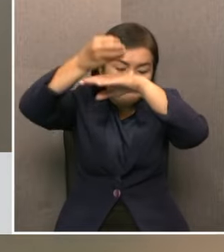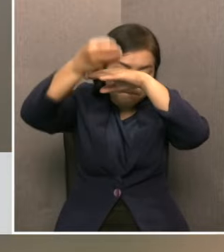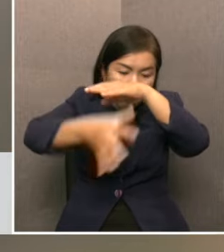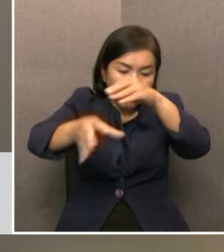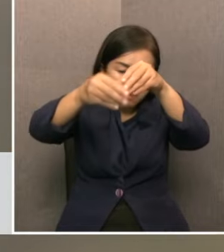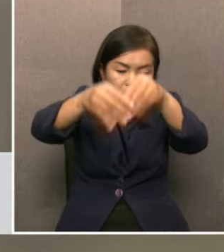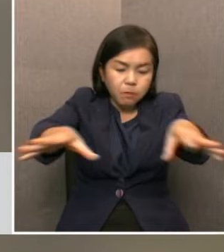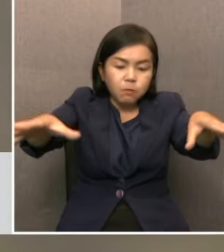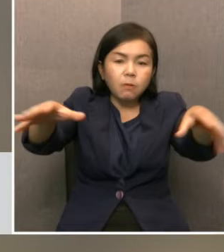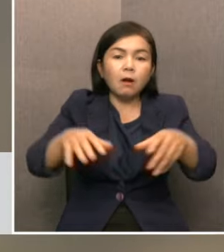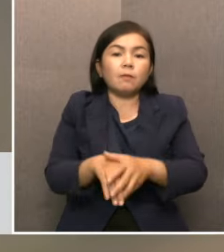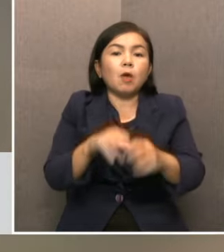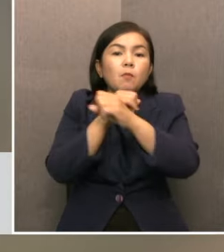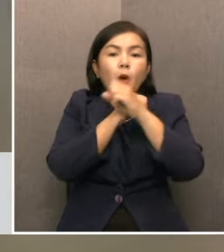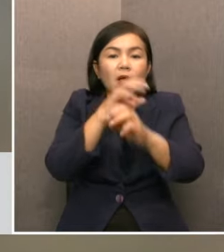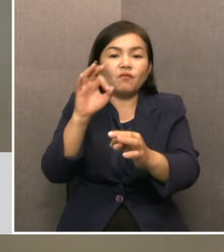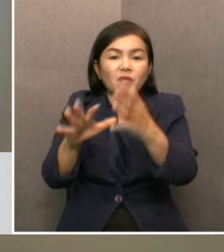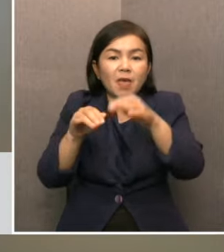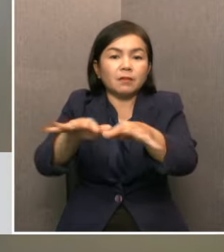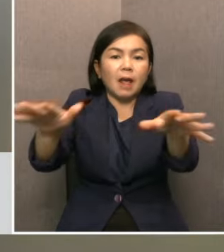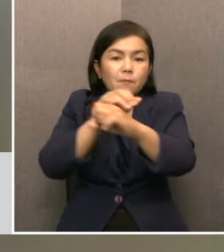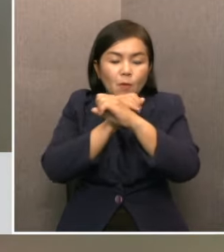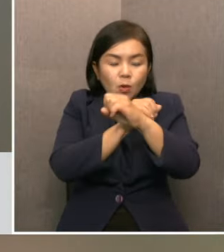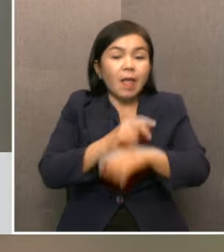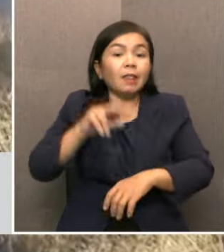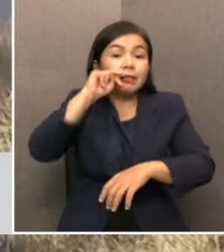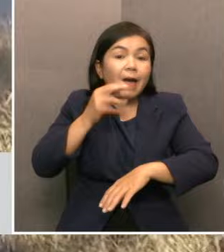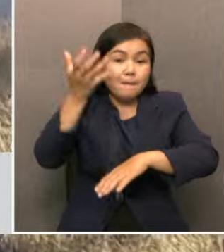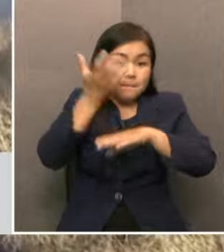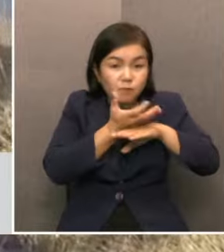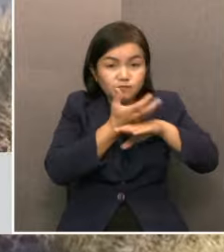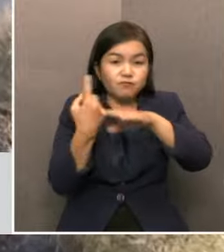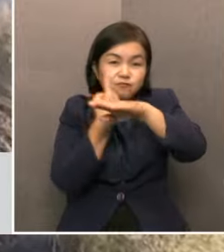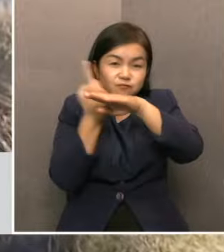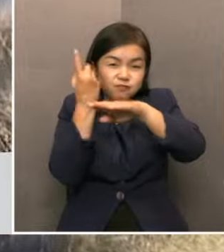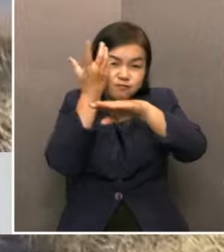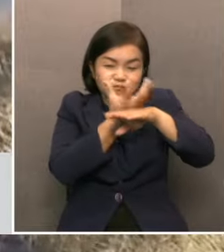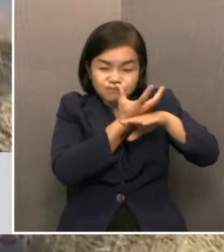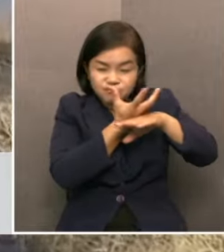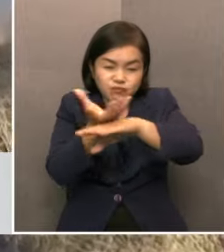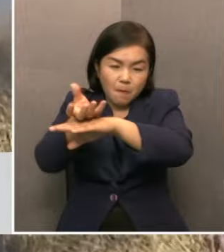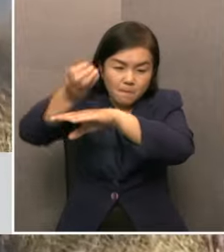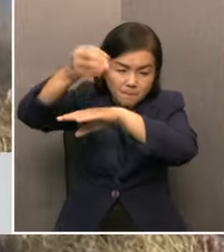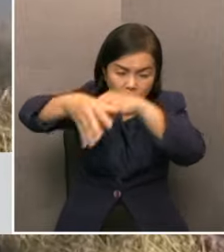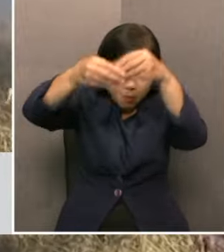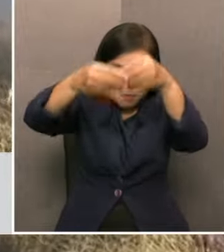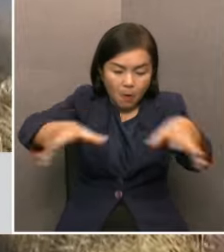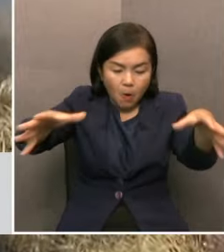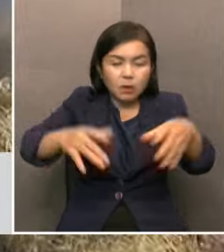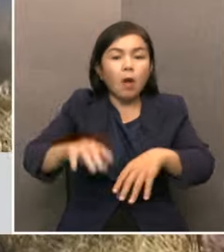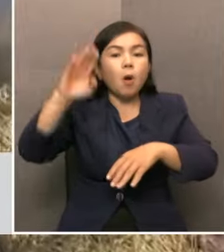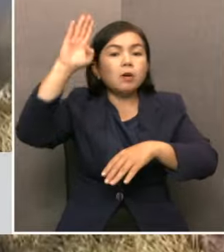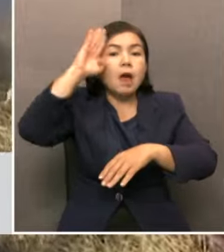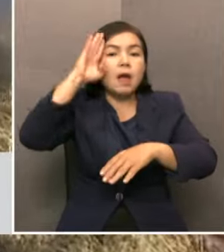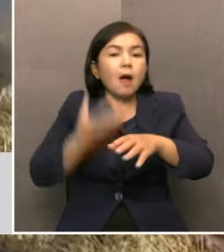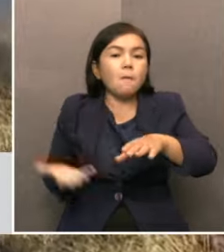เขาของภูเขาไฟเพื่อดับไฟค่ะบรรทุกถังน้ำไปแล้ว 13ถังขณะที่เฮลิคอปเตอร์ของกล่องทบกขนถังน้ำไป